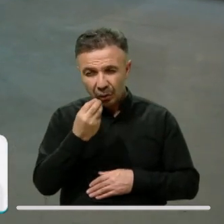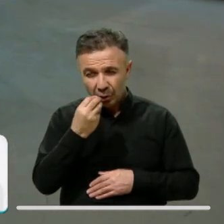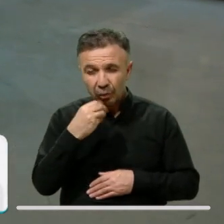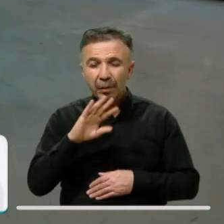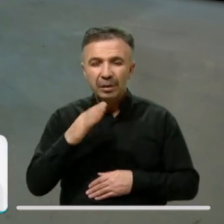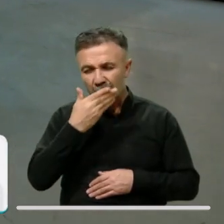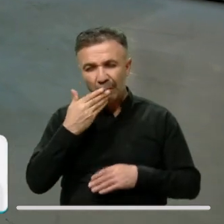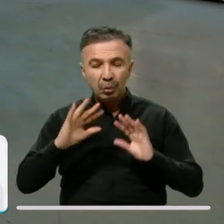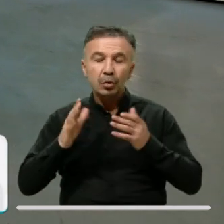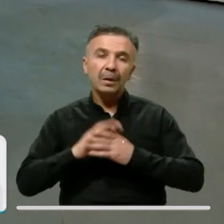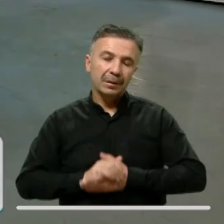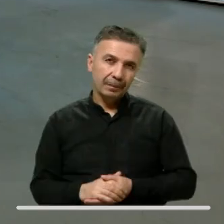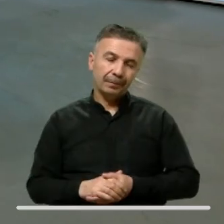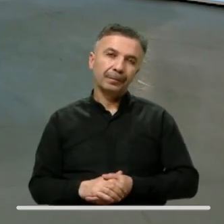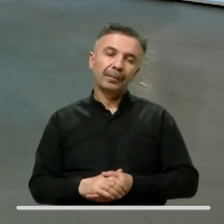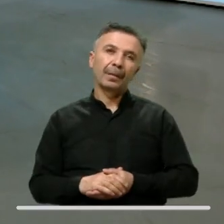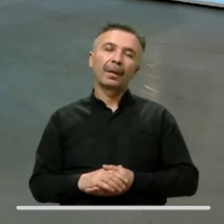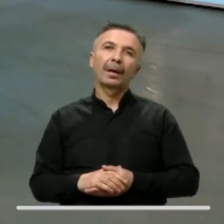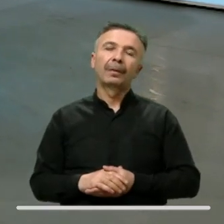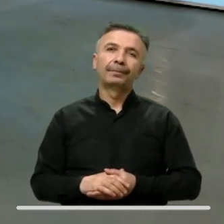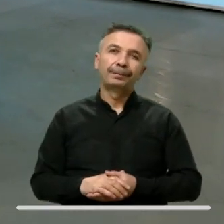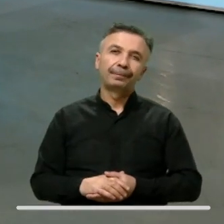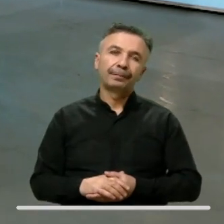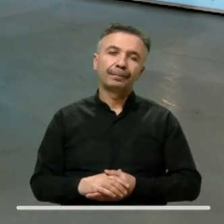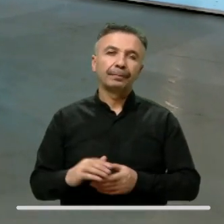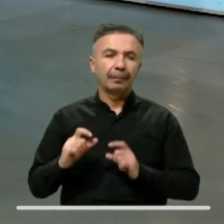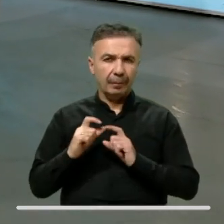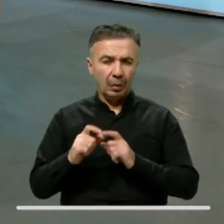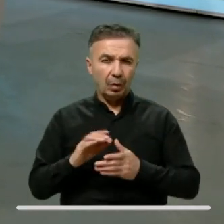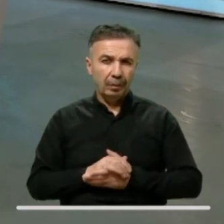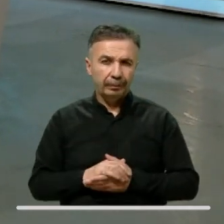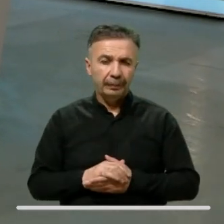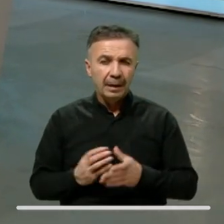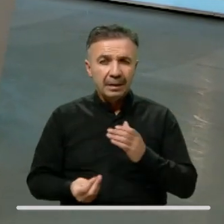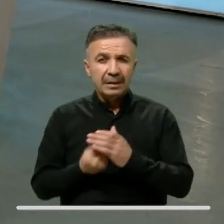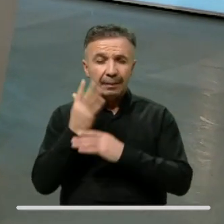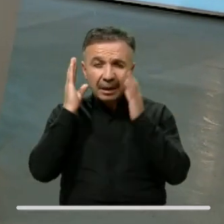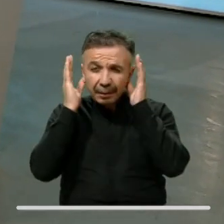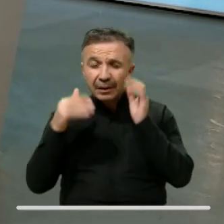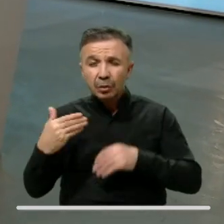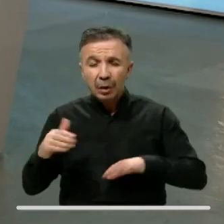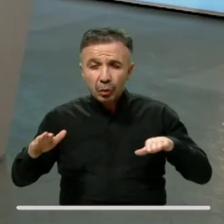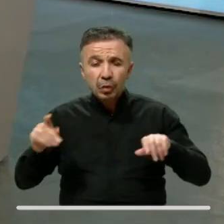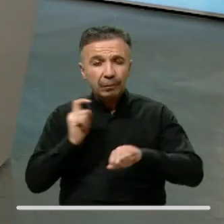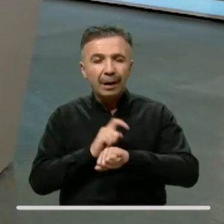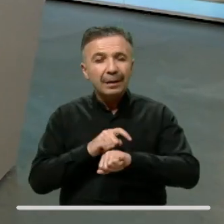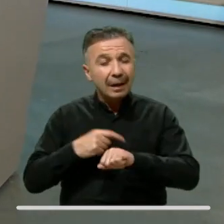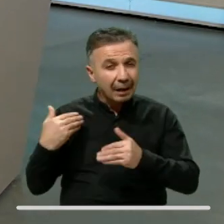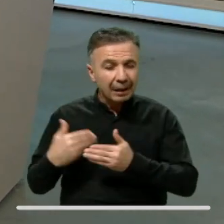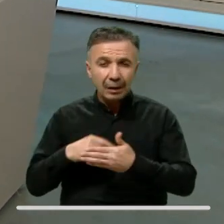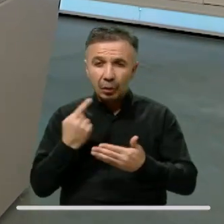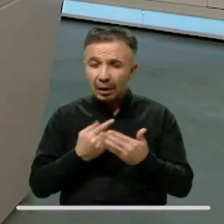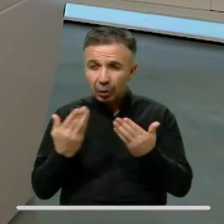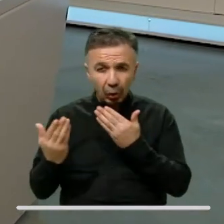söylememiz gerekiyor. Eyvallah hocam. Peki. Emine Hanım'ın ilk sorusu da sabah namazından sonra işrak vaktine kadar Kur'an-ı